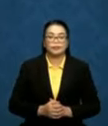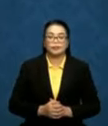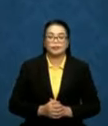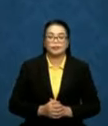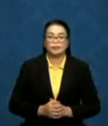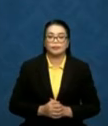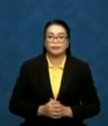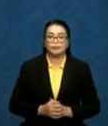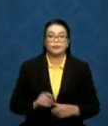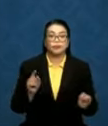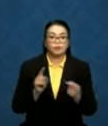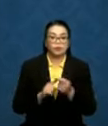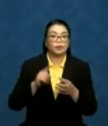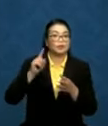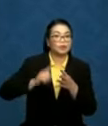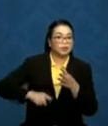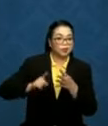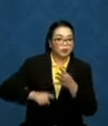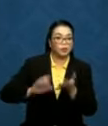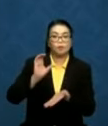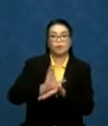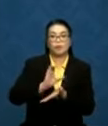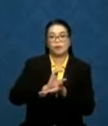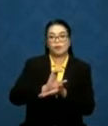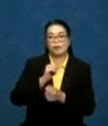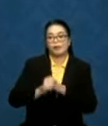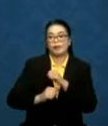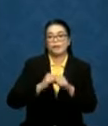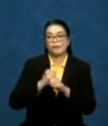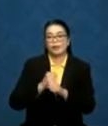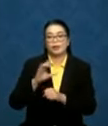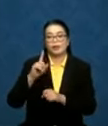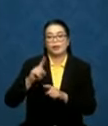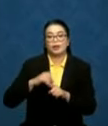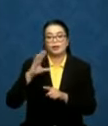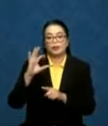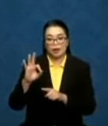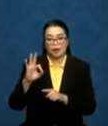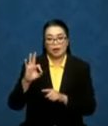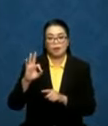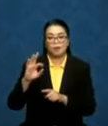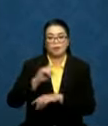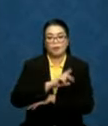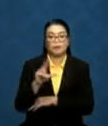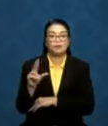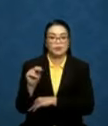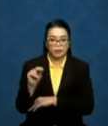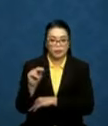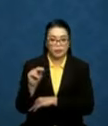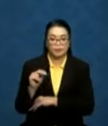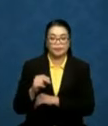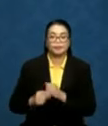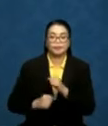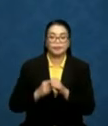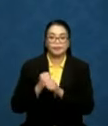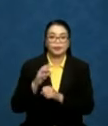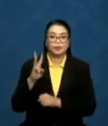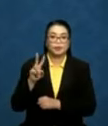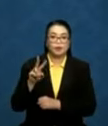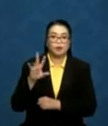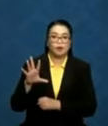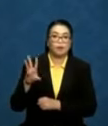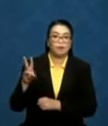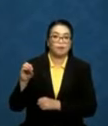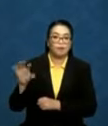สำหรับสิ้นสุดปีบัญชีนะครับ 30กันยายน2565ท่าน